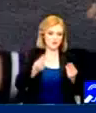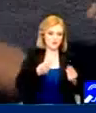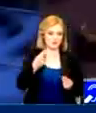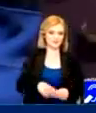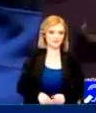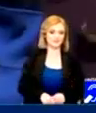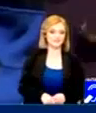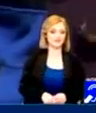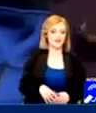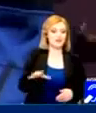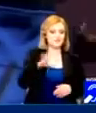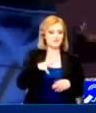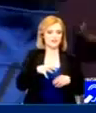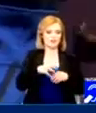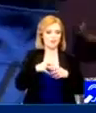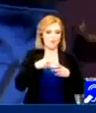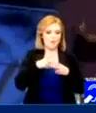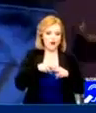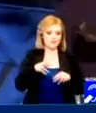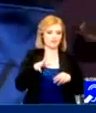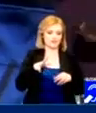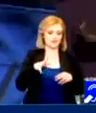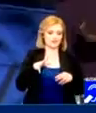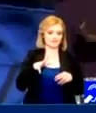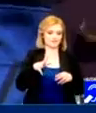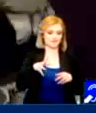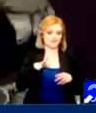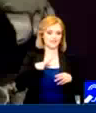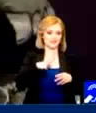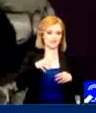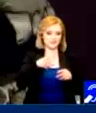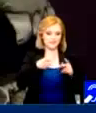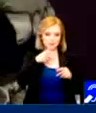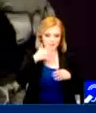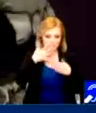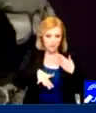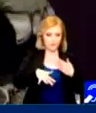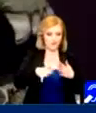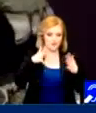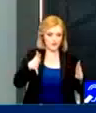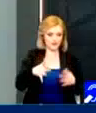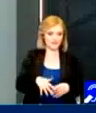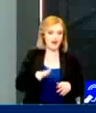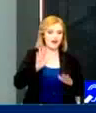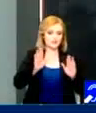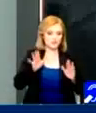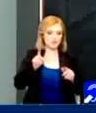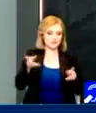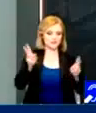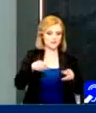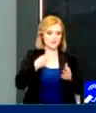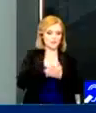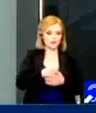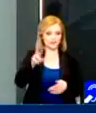sau câinilor. Oasele și mostrele de ADN sunt cercetate pentru a înțelege procesul domesticirii. Expoziția va rămâne în California